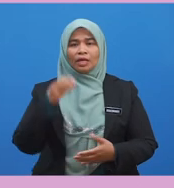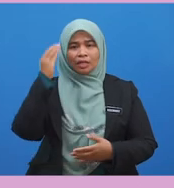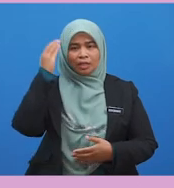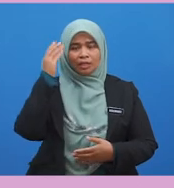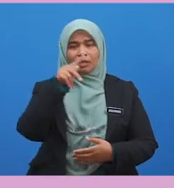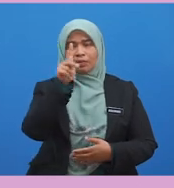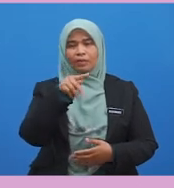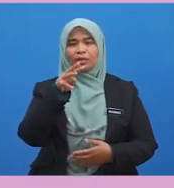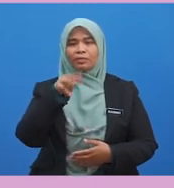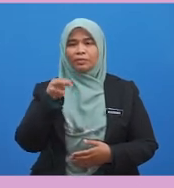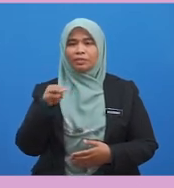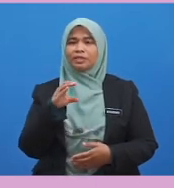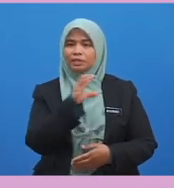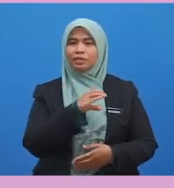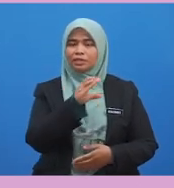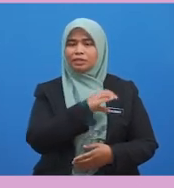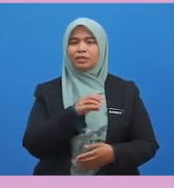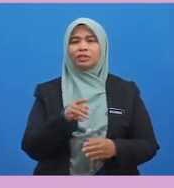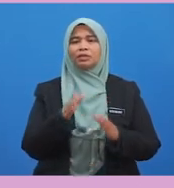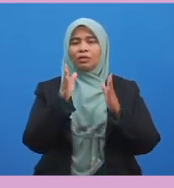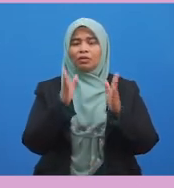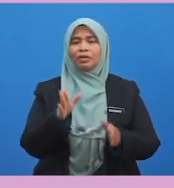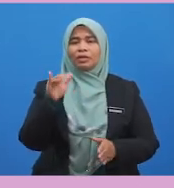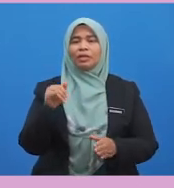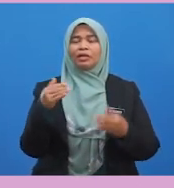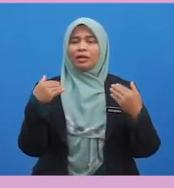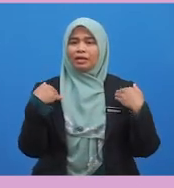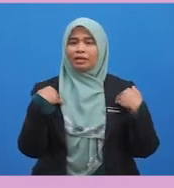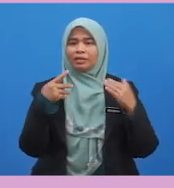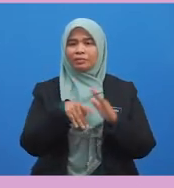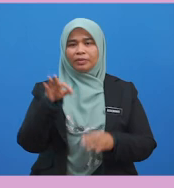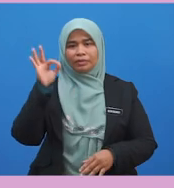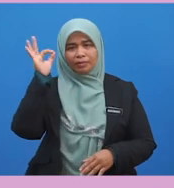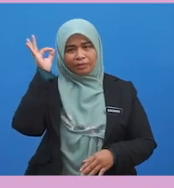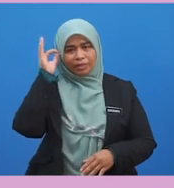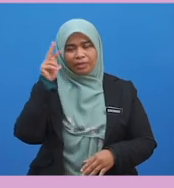Tahukah murid-murid ciri-ciri orang yang mempunyai pemikiran kreatif?